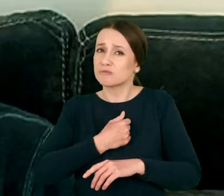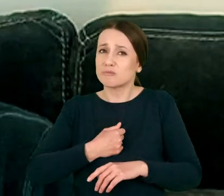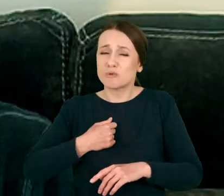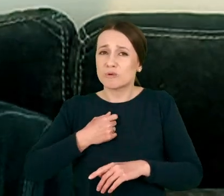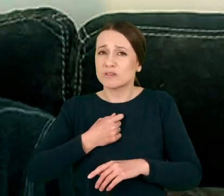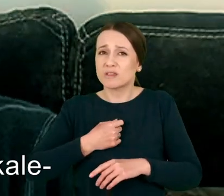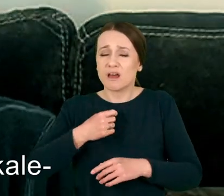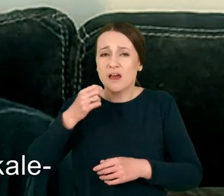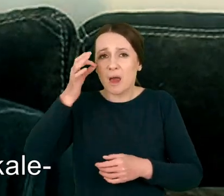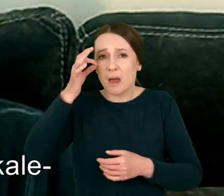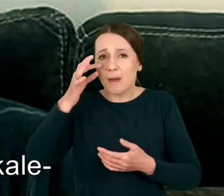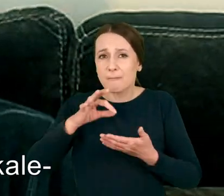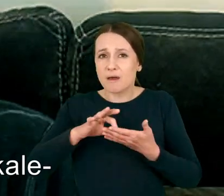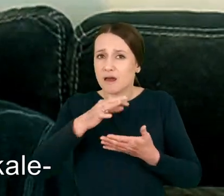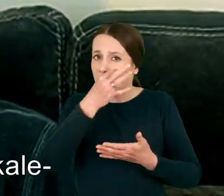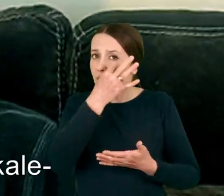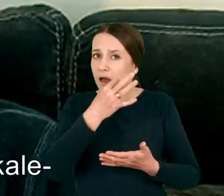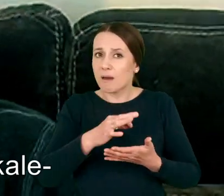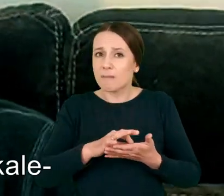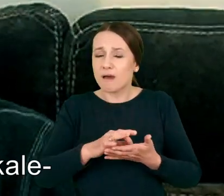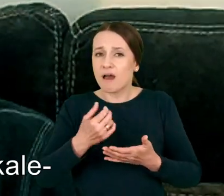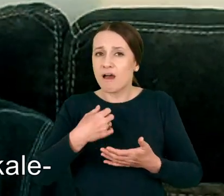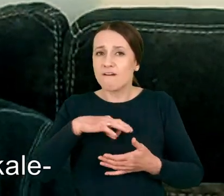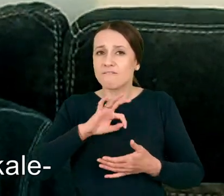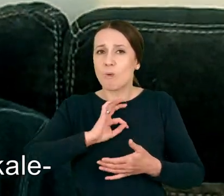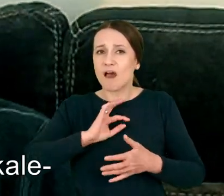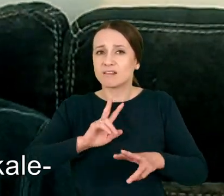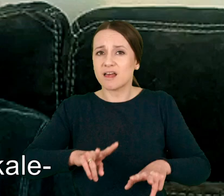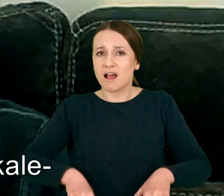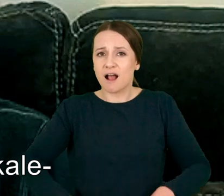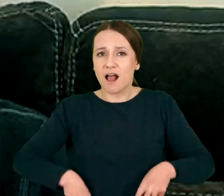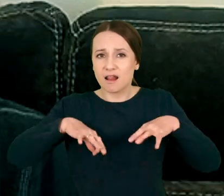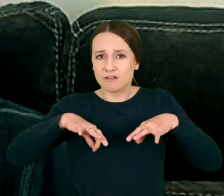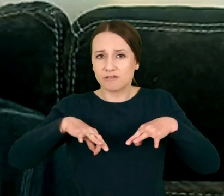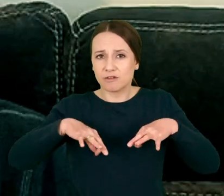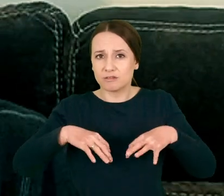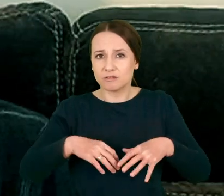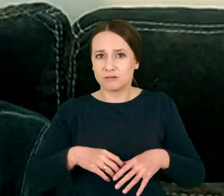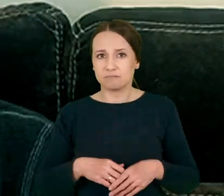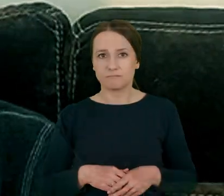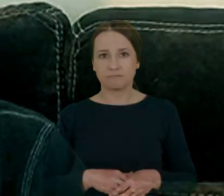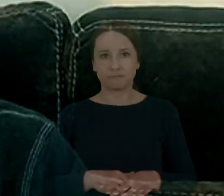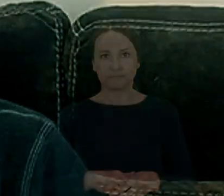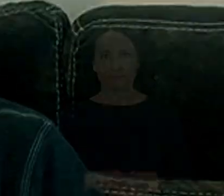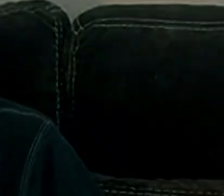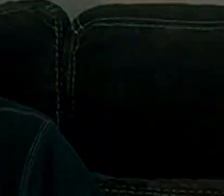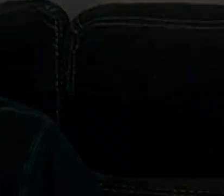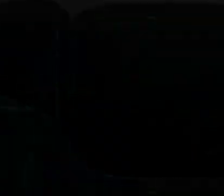łzami skrapia własne kalesony.